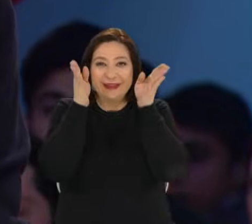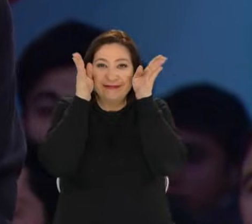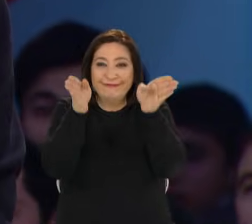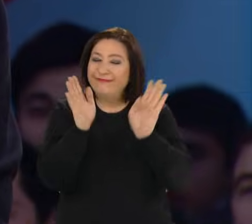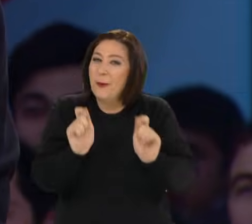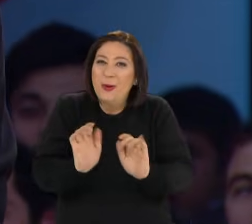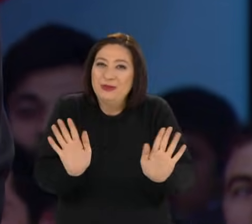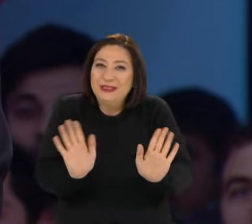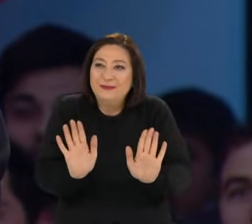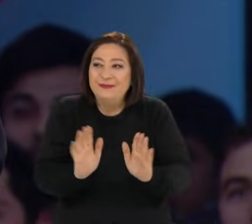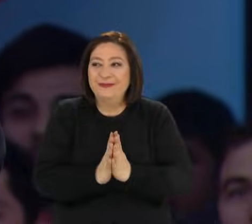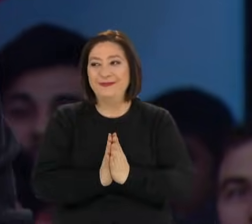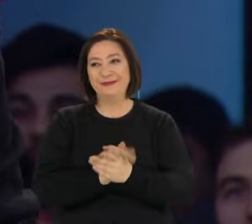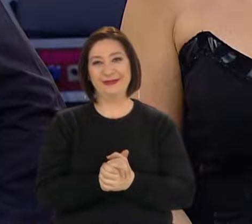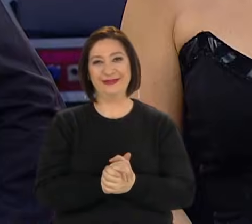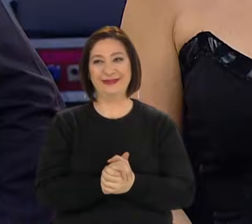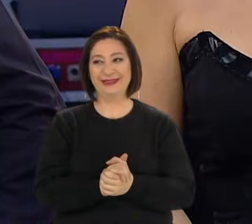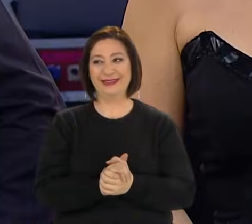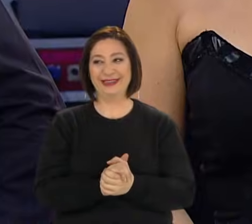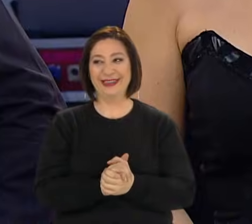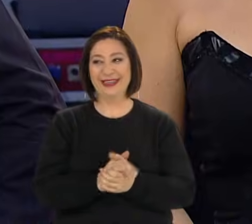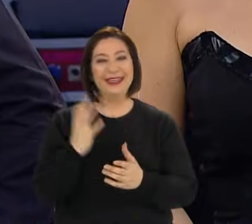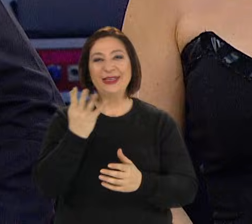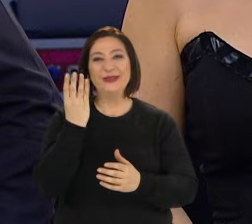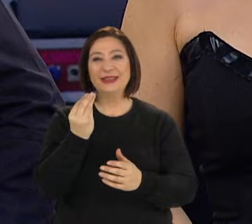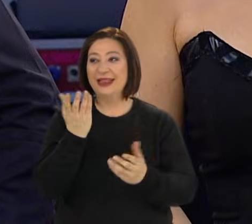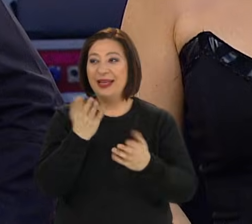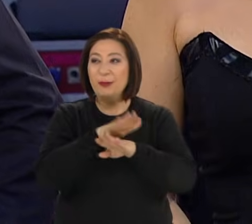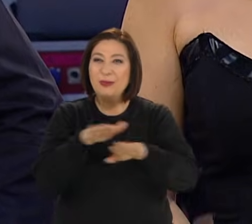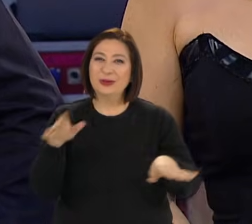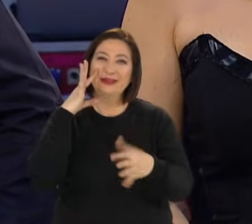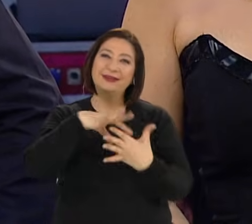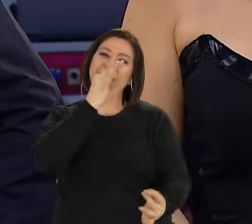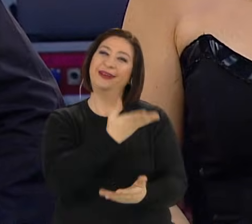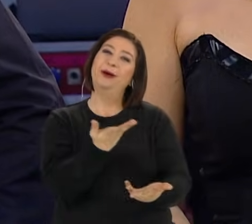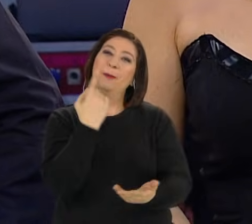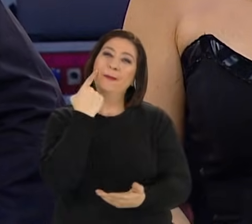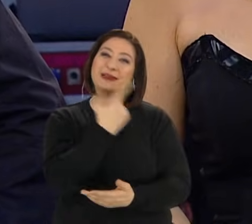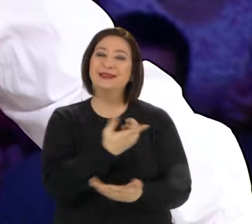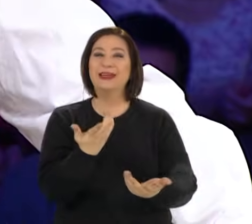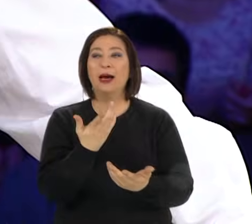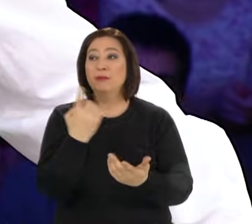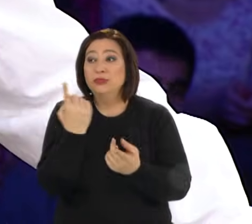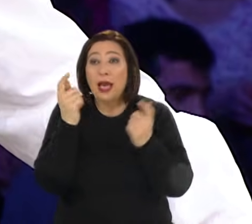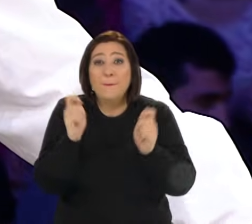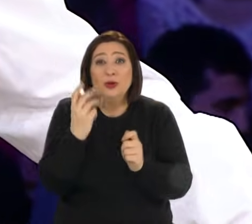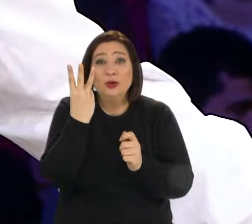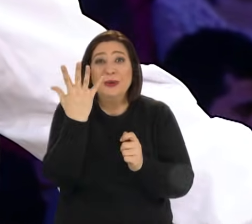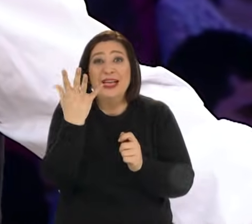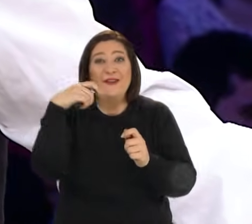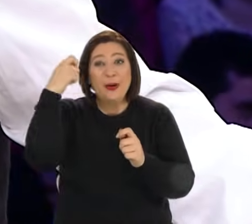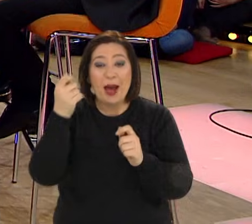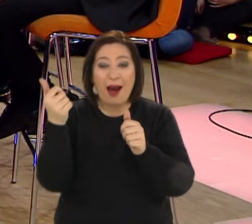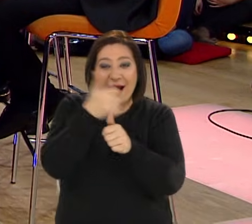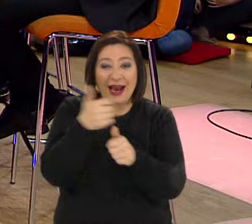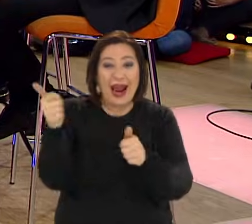bakmamıştım. Allah Allah. Ne güzel niye ya, bitiriyorsun ya insanları? Baksana abi, böyle ya birden bir şey yapmadık. 3-5 tane filmi